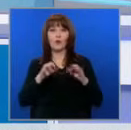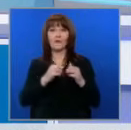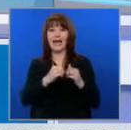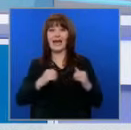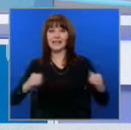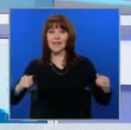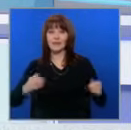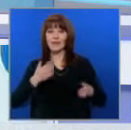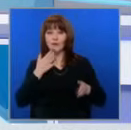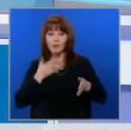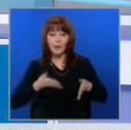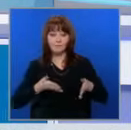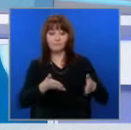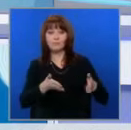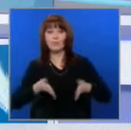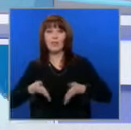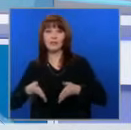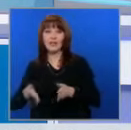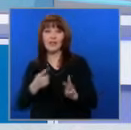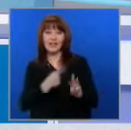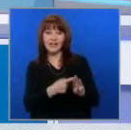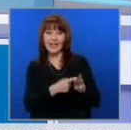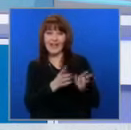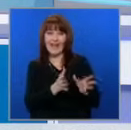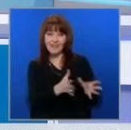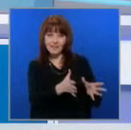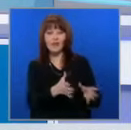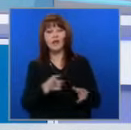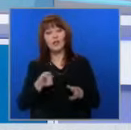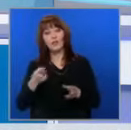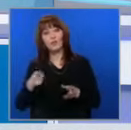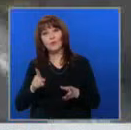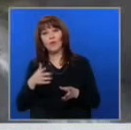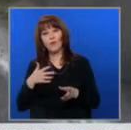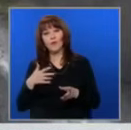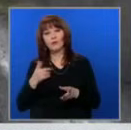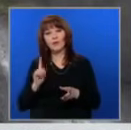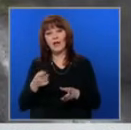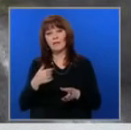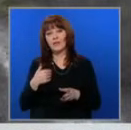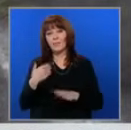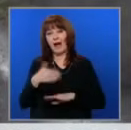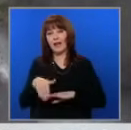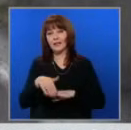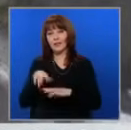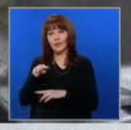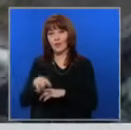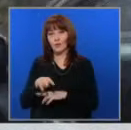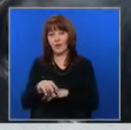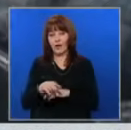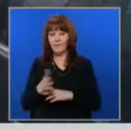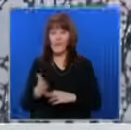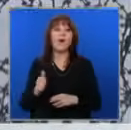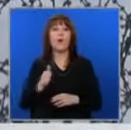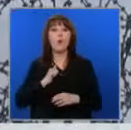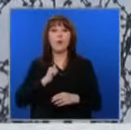на пътните потоци на шенгенски и на такива, които подлежат на граничен контрол. Охраната по границата ни с Турция